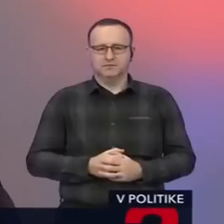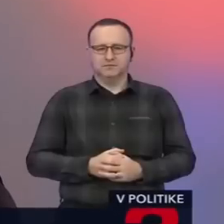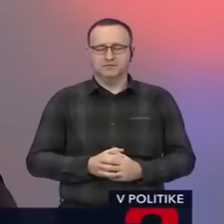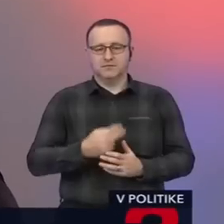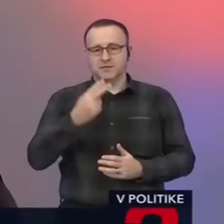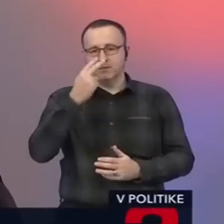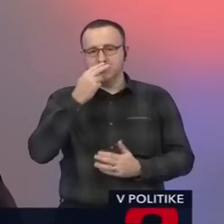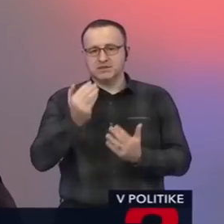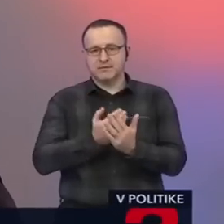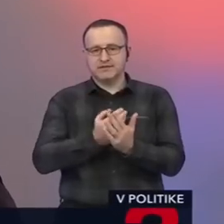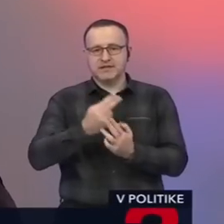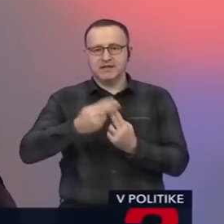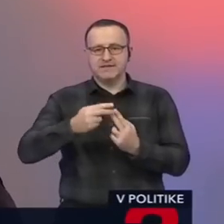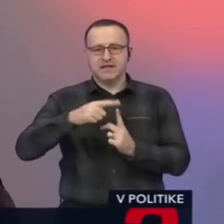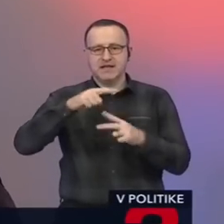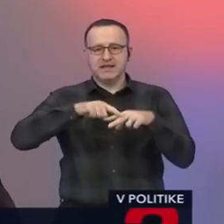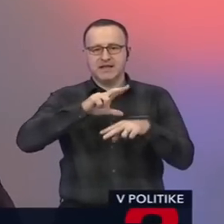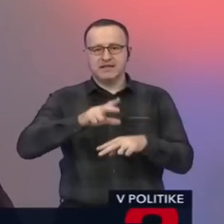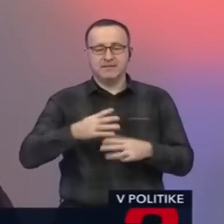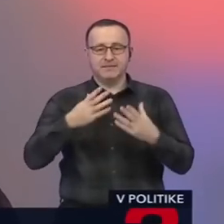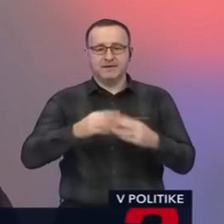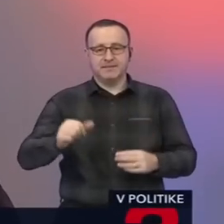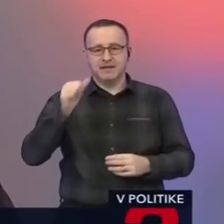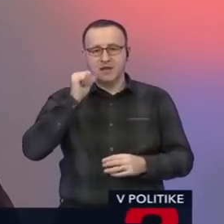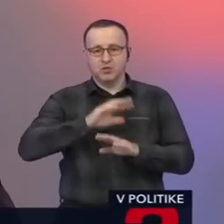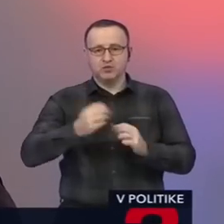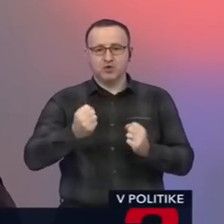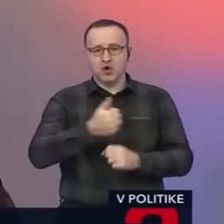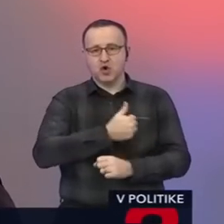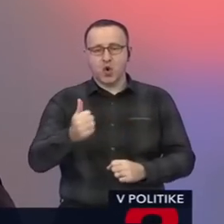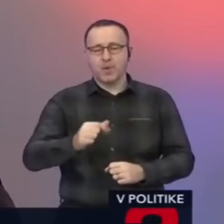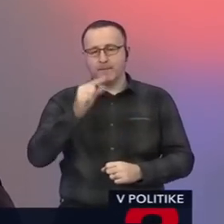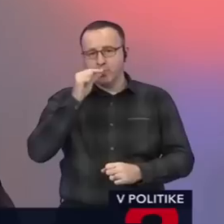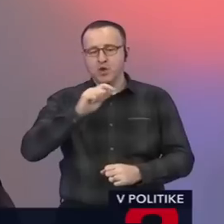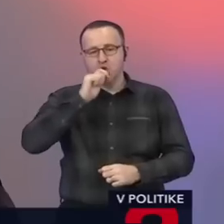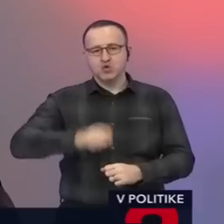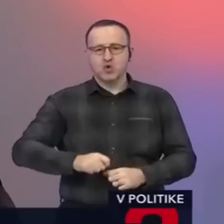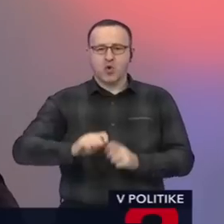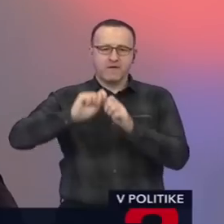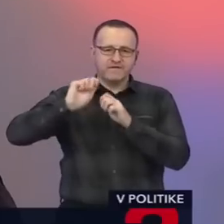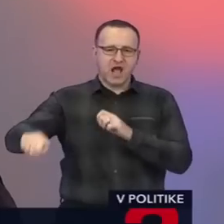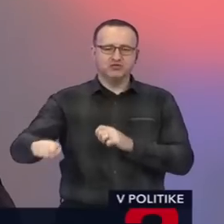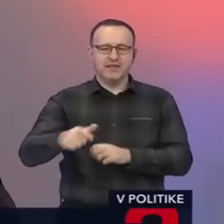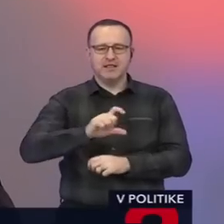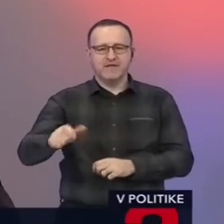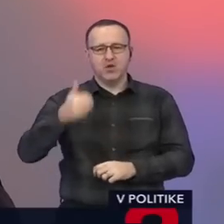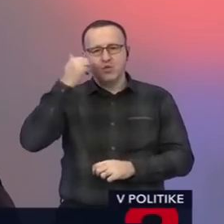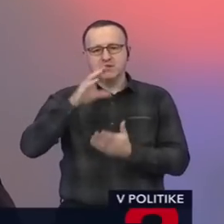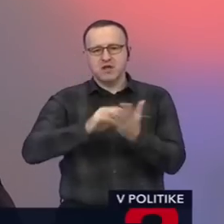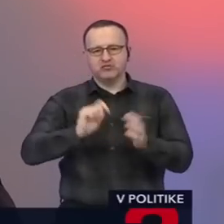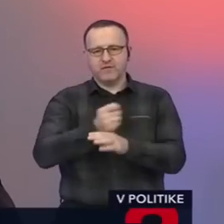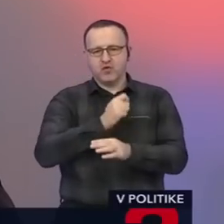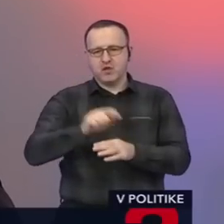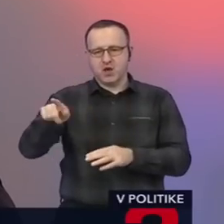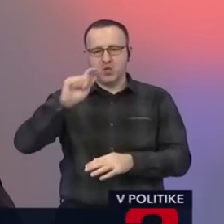Sledujete spravodajskú televíziu Teatri. Dobrý deň. Bude to už rok, čo sa Vladimír Putin rozhodol vraždiť nevinných ľudí. Začal vojnu na Ukrajine.